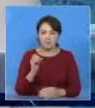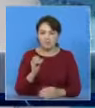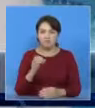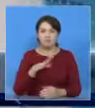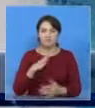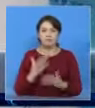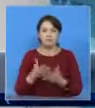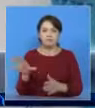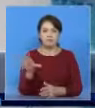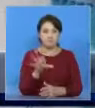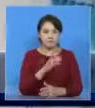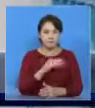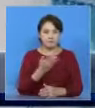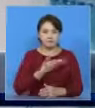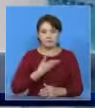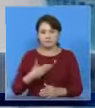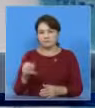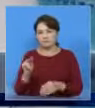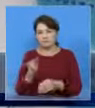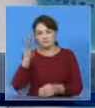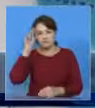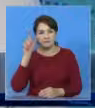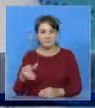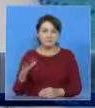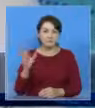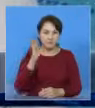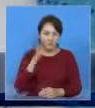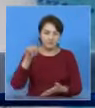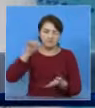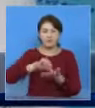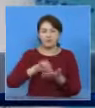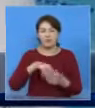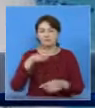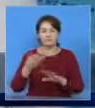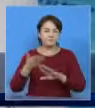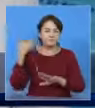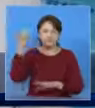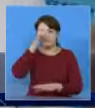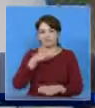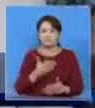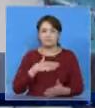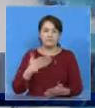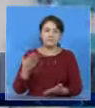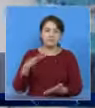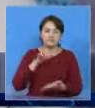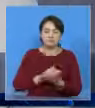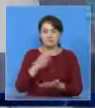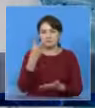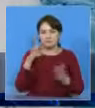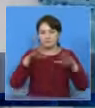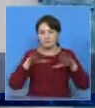в основном все наши воспитанники будут участвовать. В прошлом году мы заняли общекомандное второе